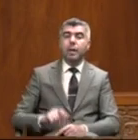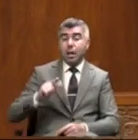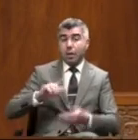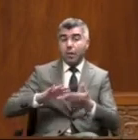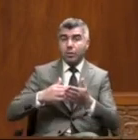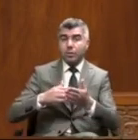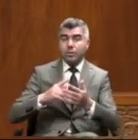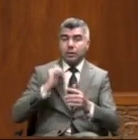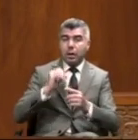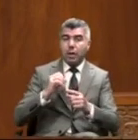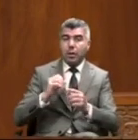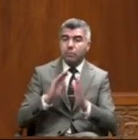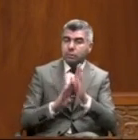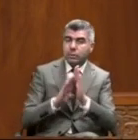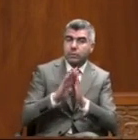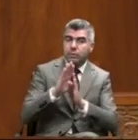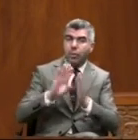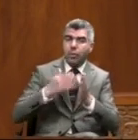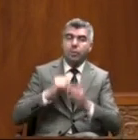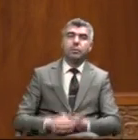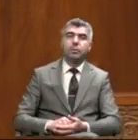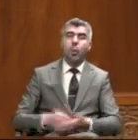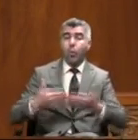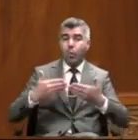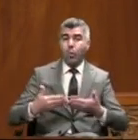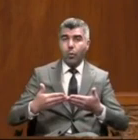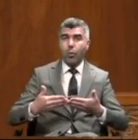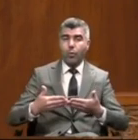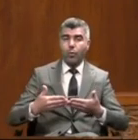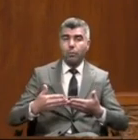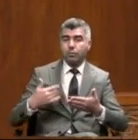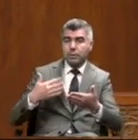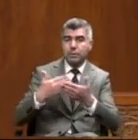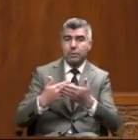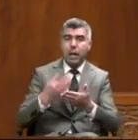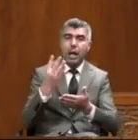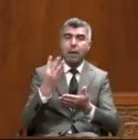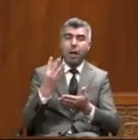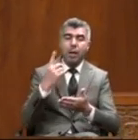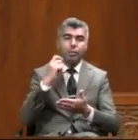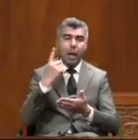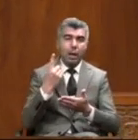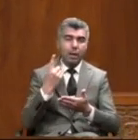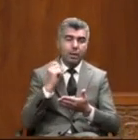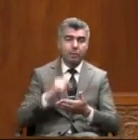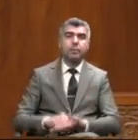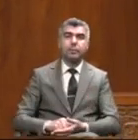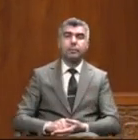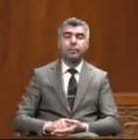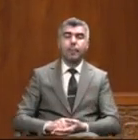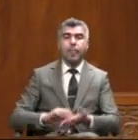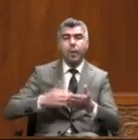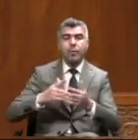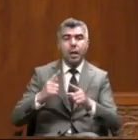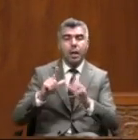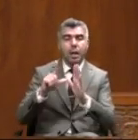معدل النمو المتوقع واليوم وبعد مرور اربعه اشهر من تنزيل